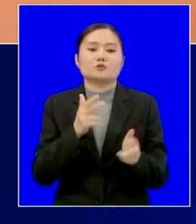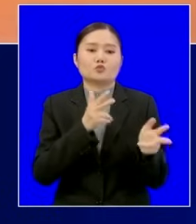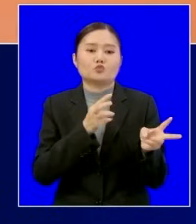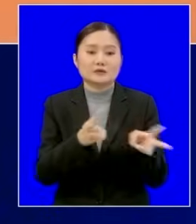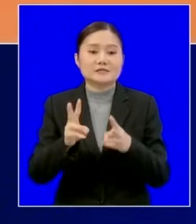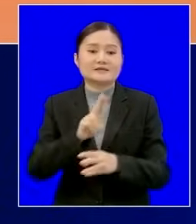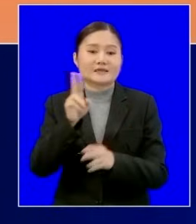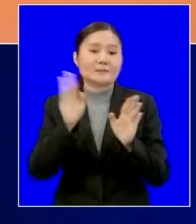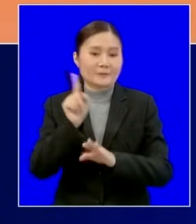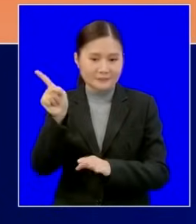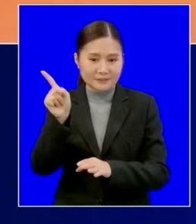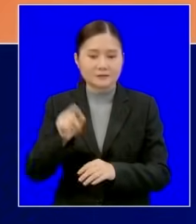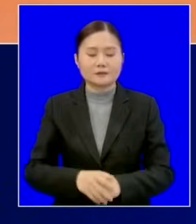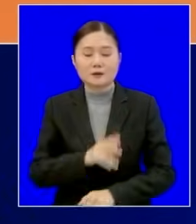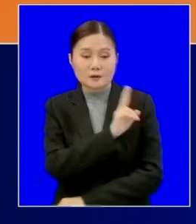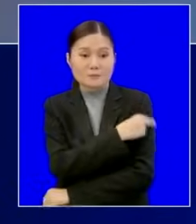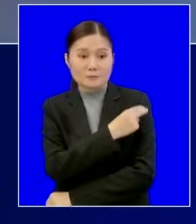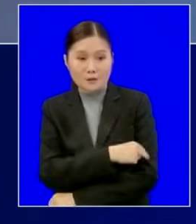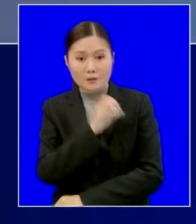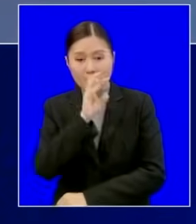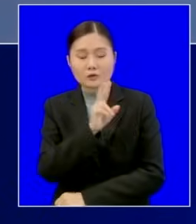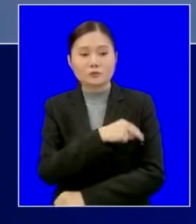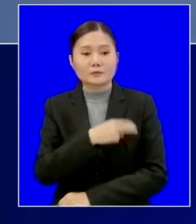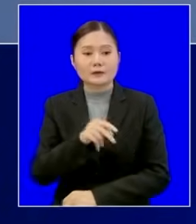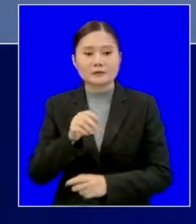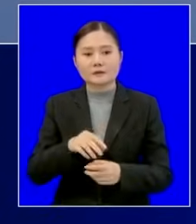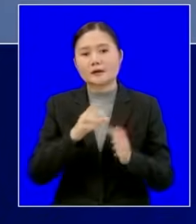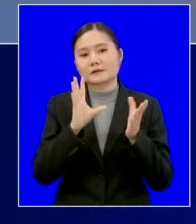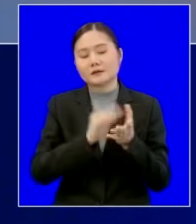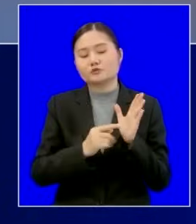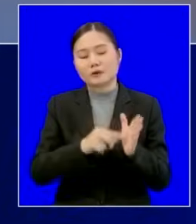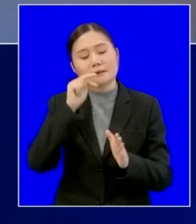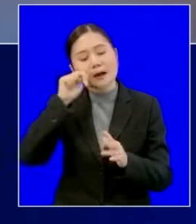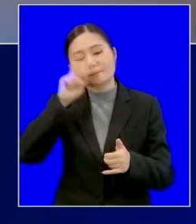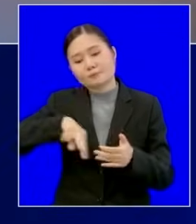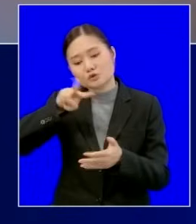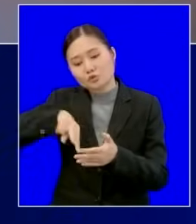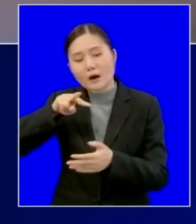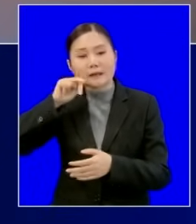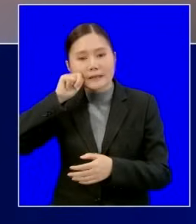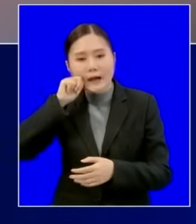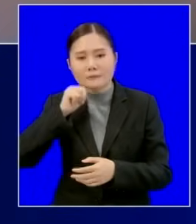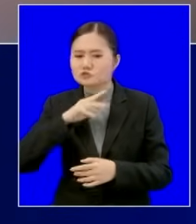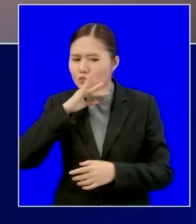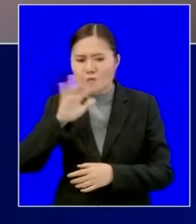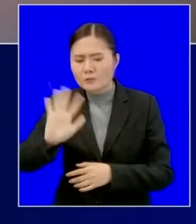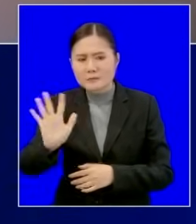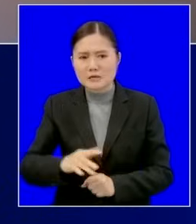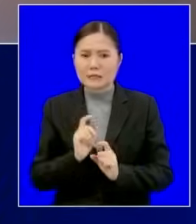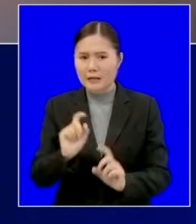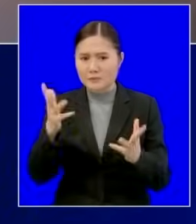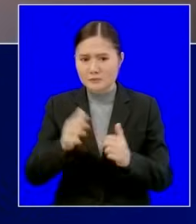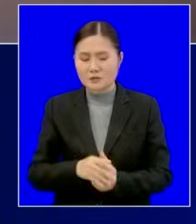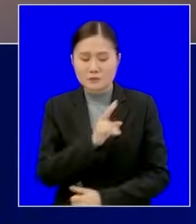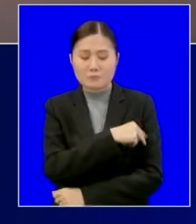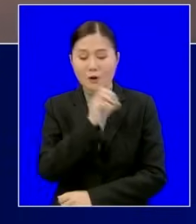แต่ว่าเพื่อความสบายใจทางแพทย์ที่นั่นเนี่ยโรงพยาบาลกาบเชิงก็เก็บตัวอย่างน้ำไปตรวจให้น้ำก็ไม่ได้สกปรกไม่ได้มีอันตรายอะไรแล้วแ